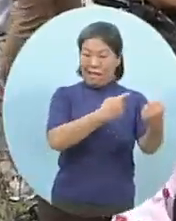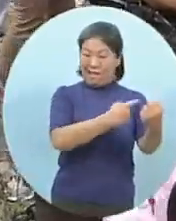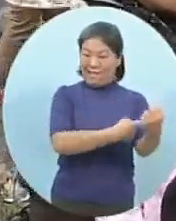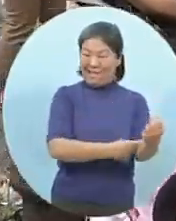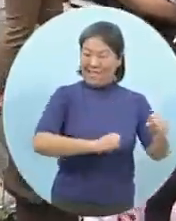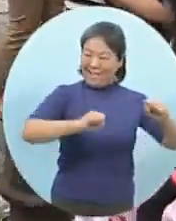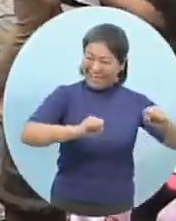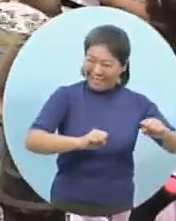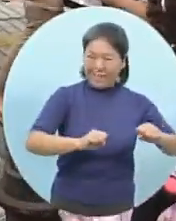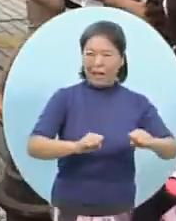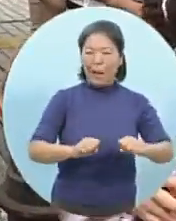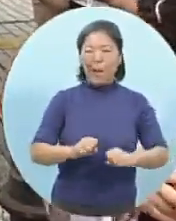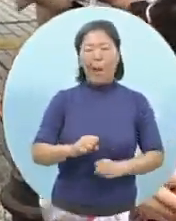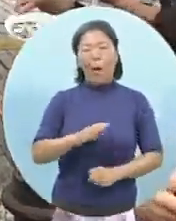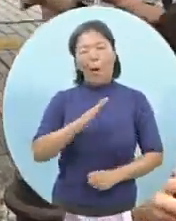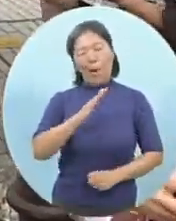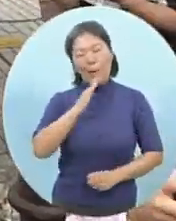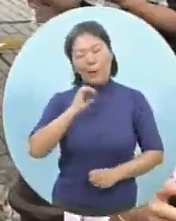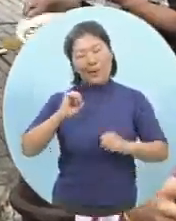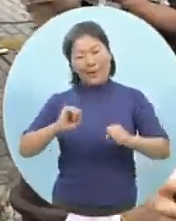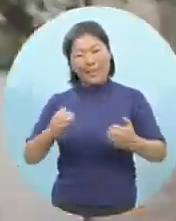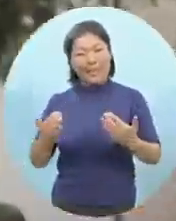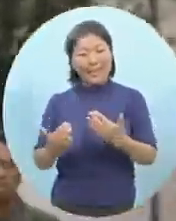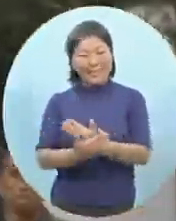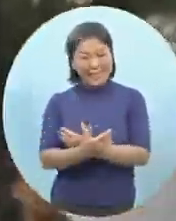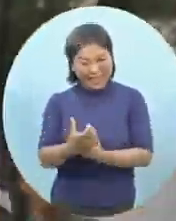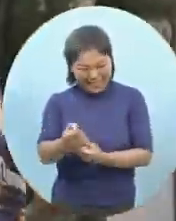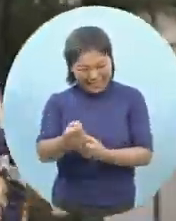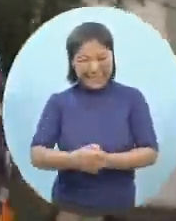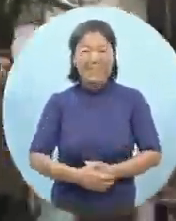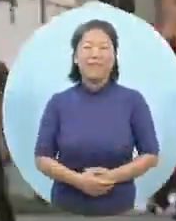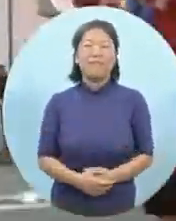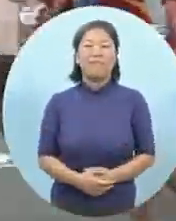しい。元気ないわきよね。